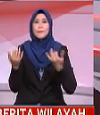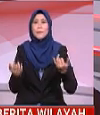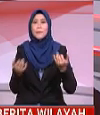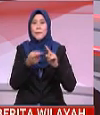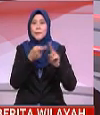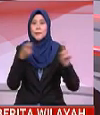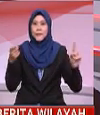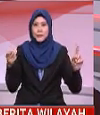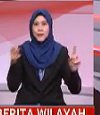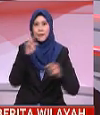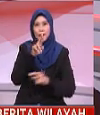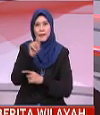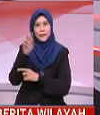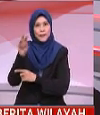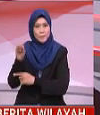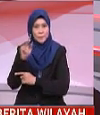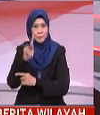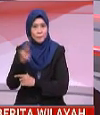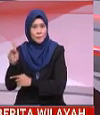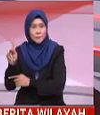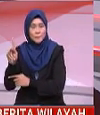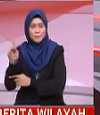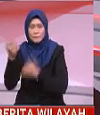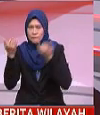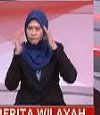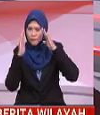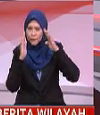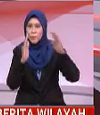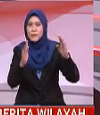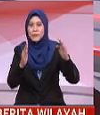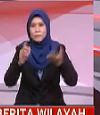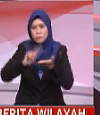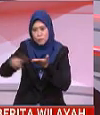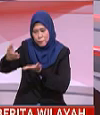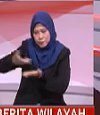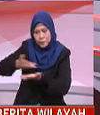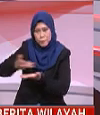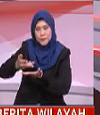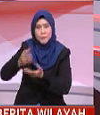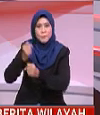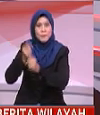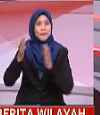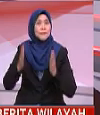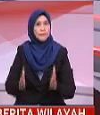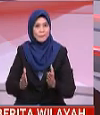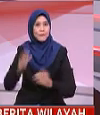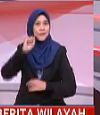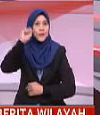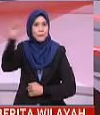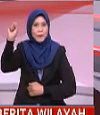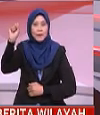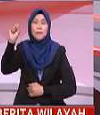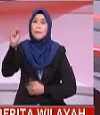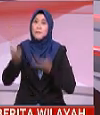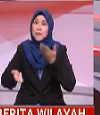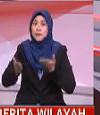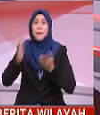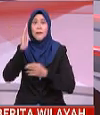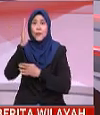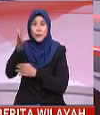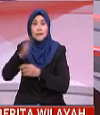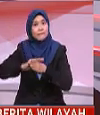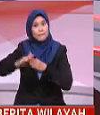Palawan di RTM Kota Kinabalu dengan antara fokus saringan COVID-19, pekerja asing di Sabah dijangka